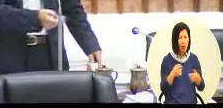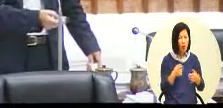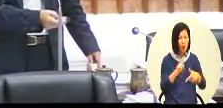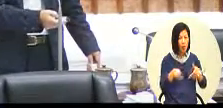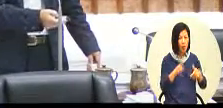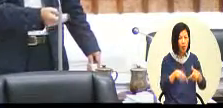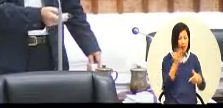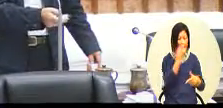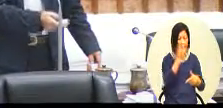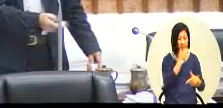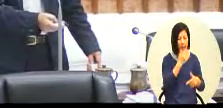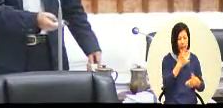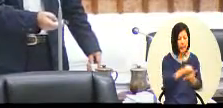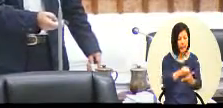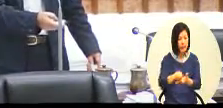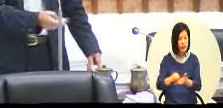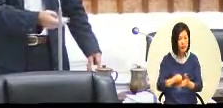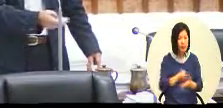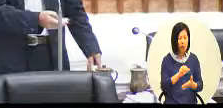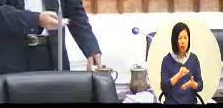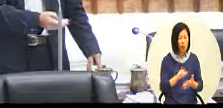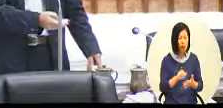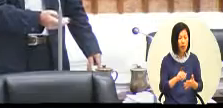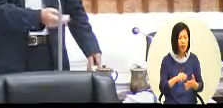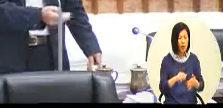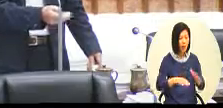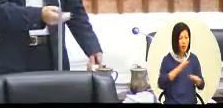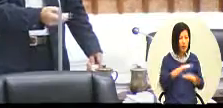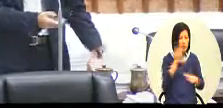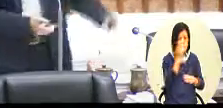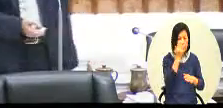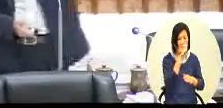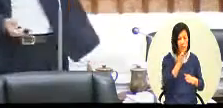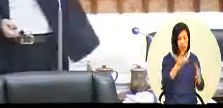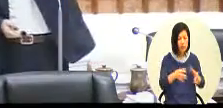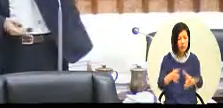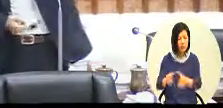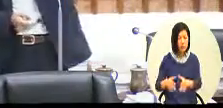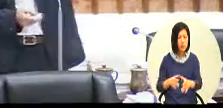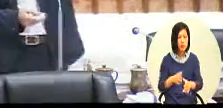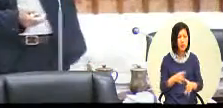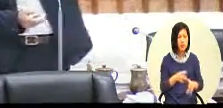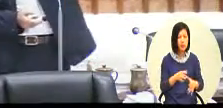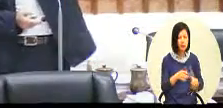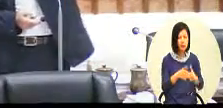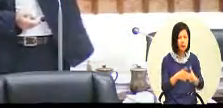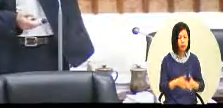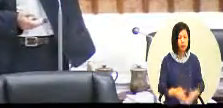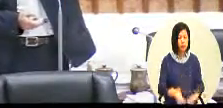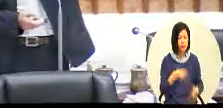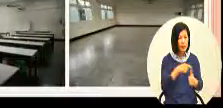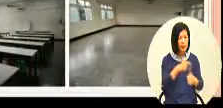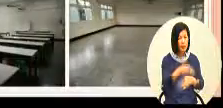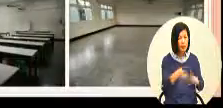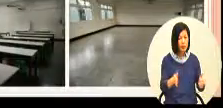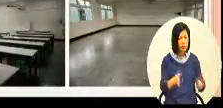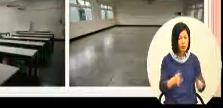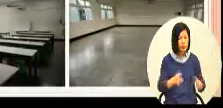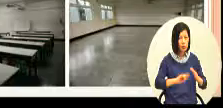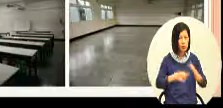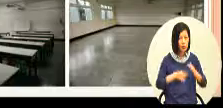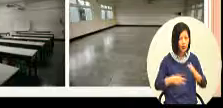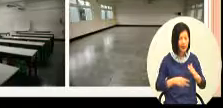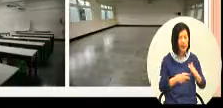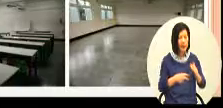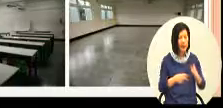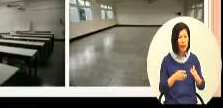化的，是不是？怎么样打造更美丽啊？哦，另外这个教室我们有整修过两间教室，